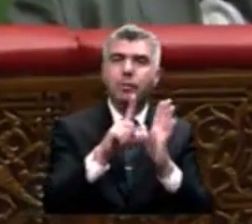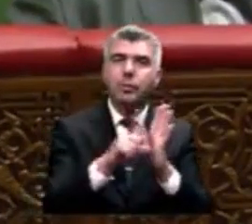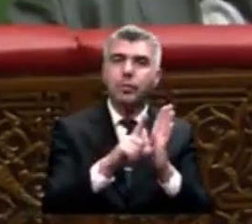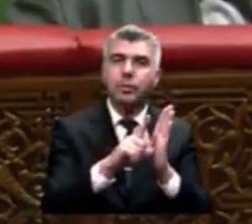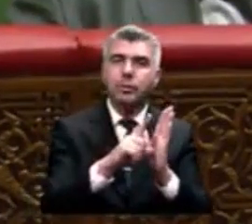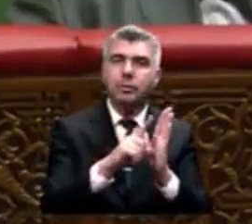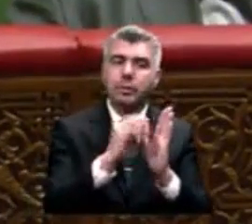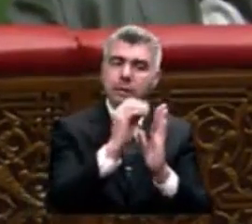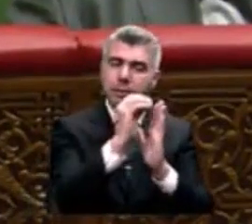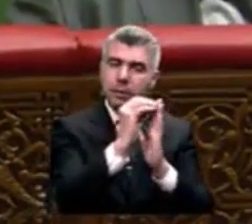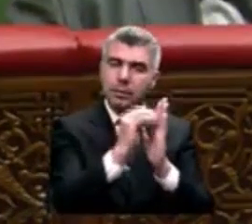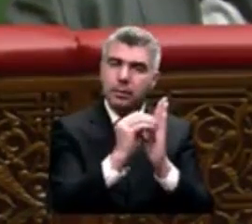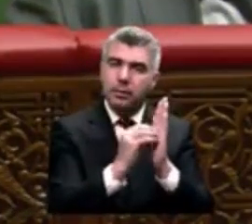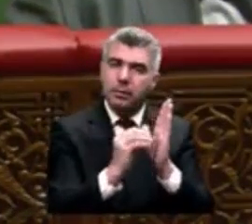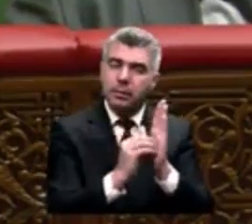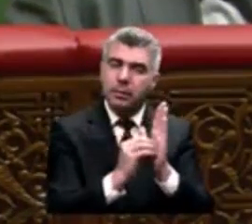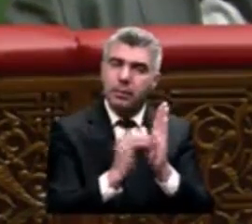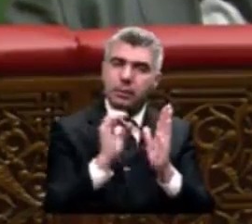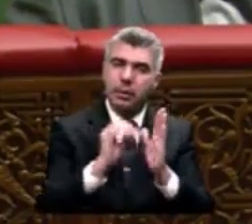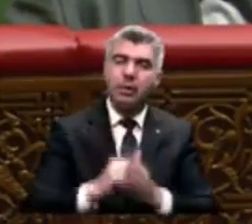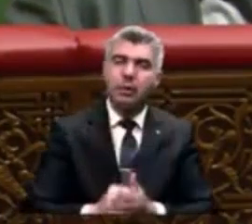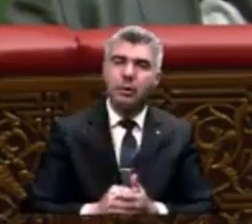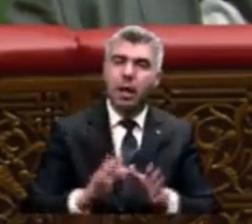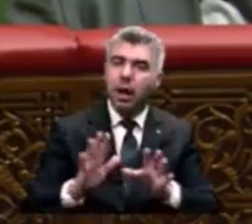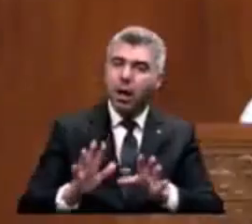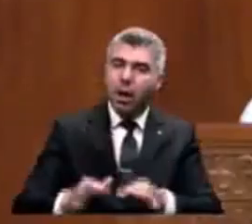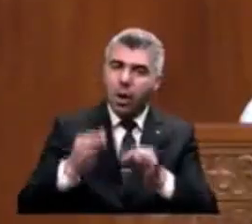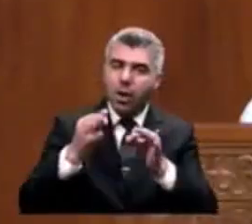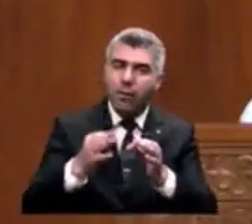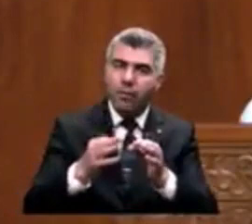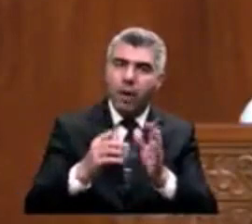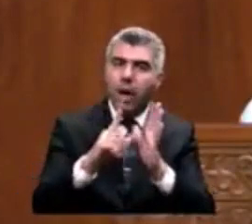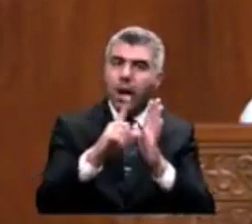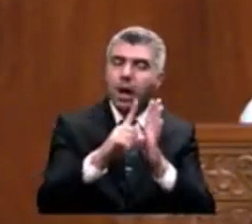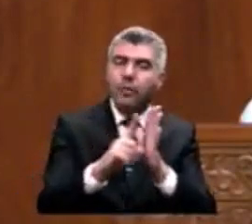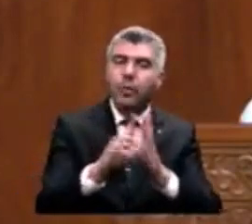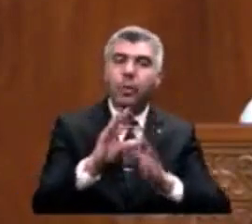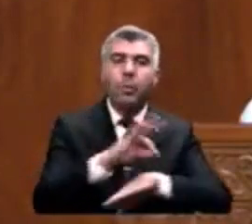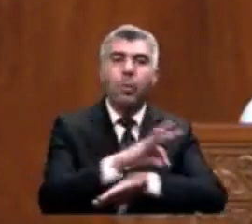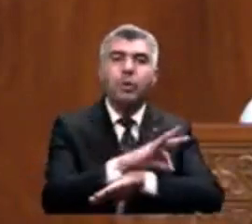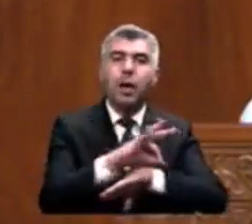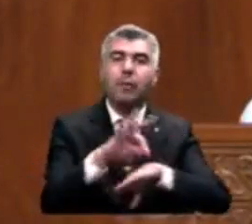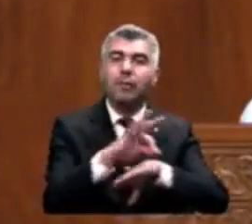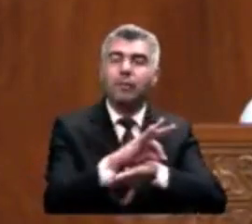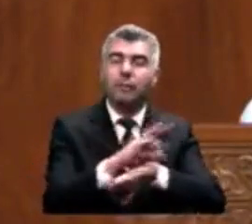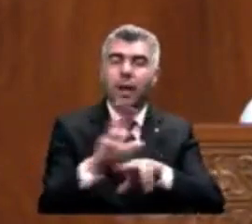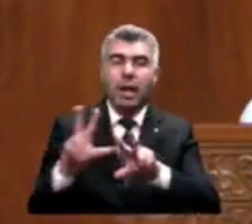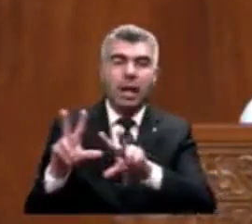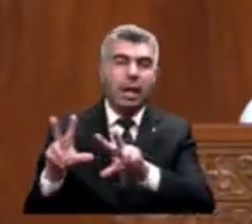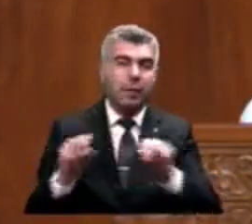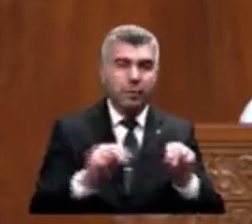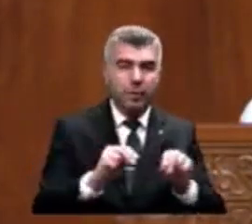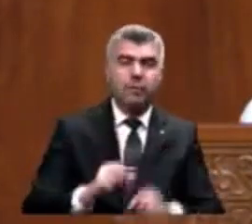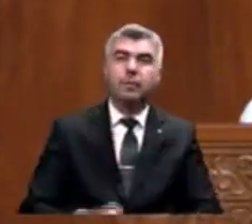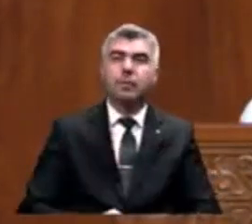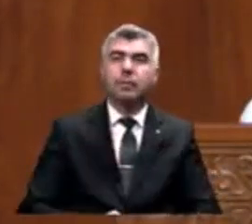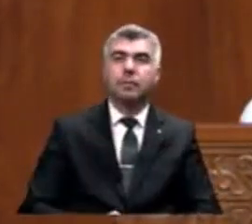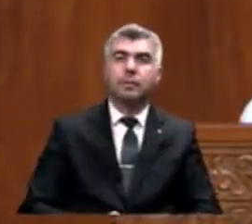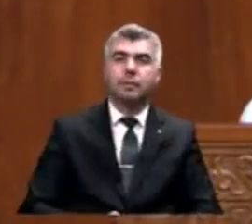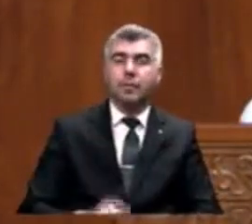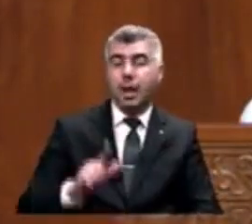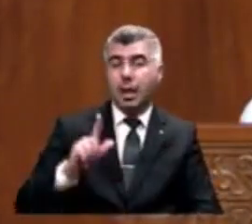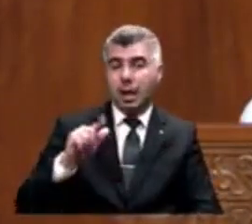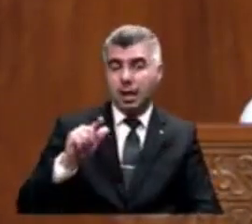المنبثق عن قانون الوظيفة العمومية، والذي استحضر